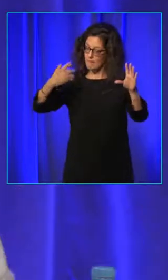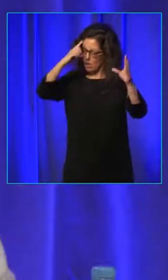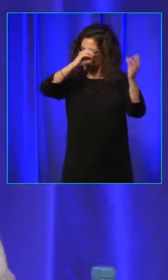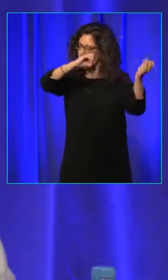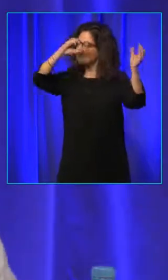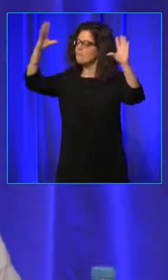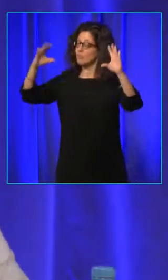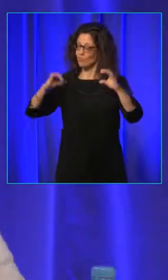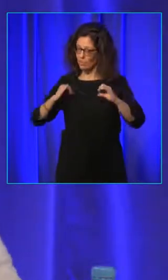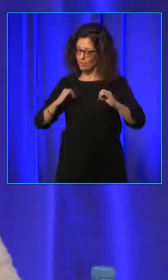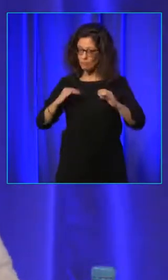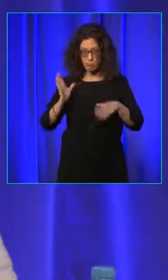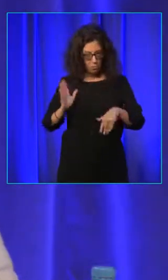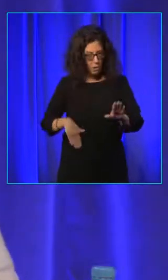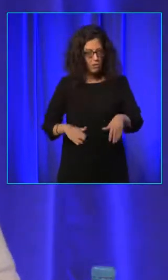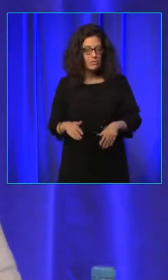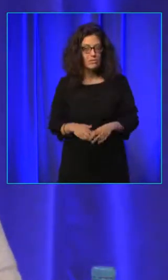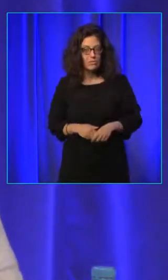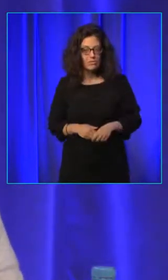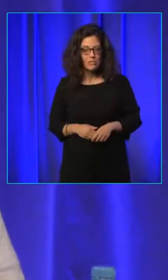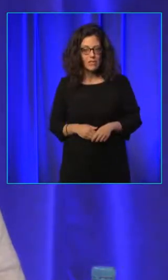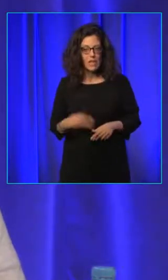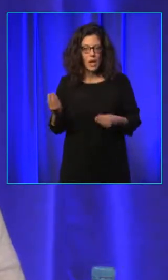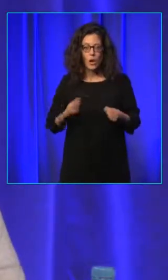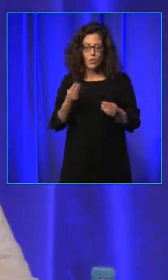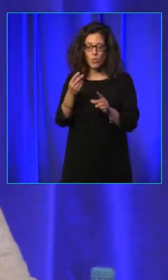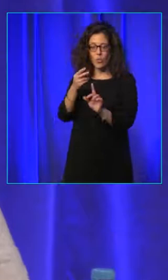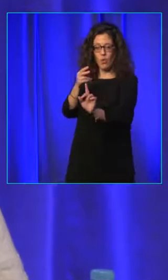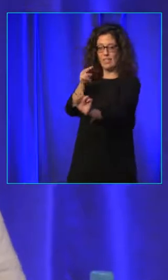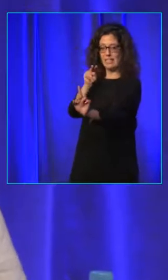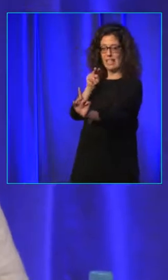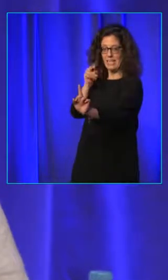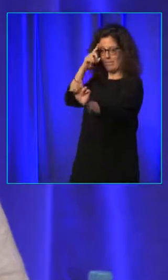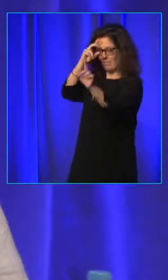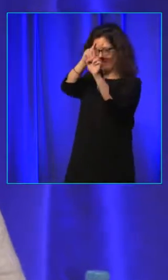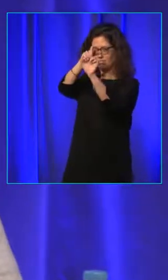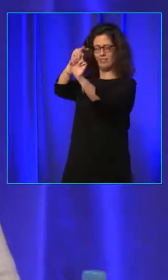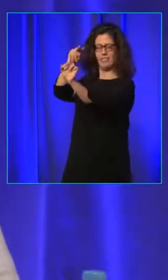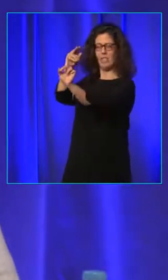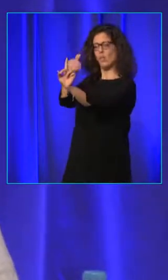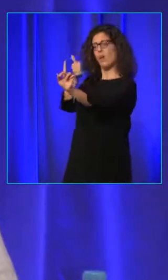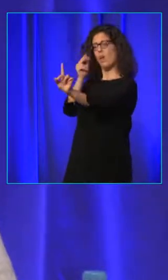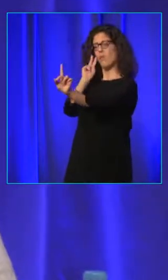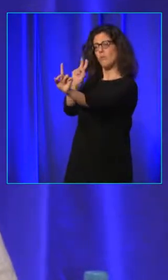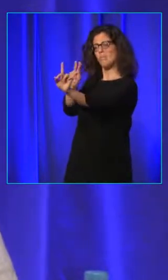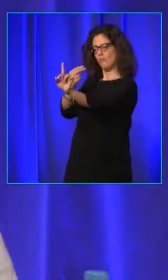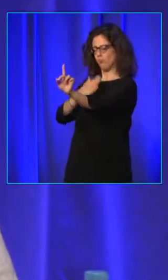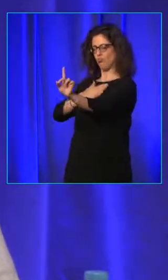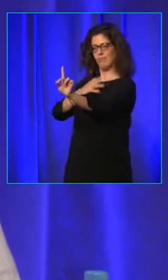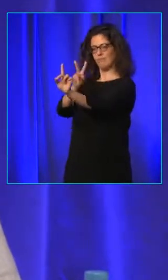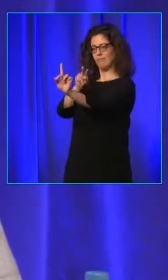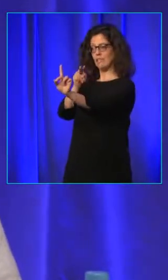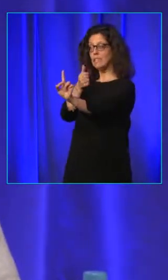Ça fonctionne. Ou je leur demande de faire en externe. Tu es loin, tu t'observes en externe. Est-ce que tu as mal?